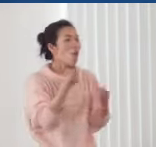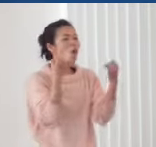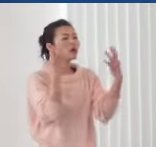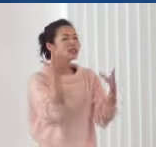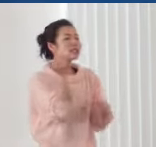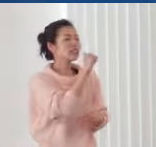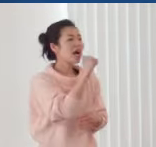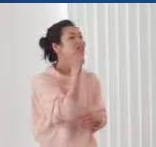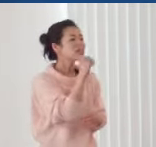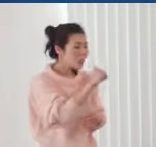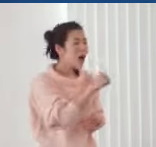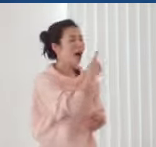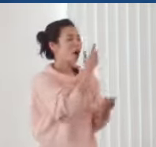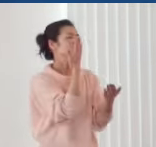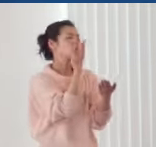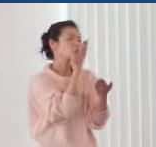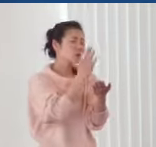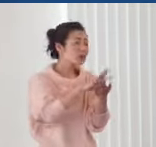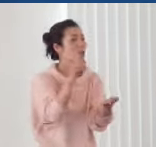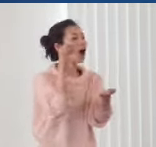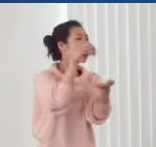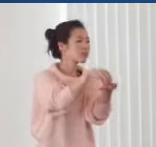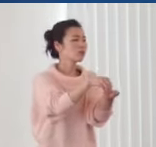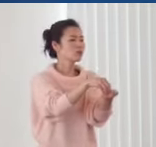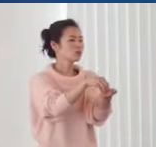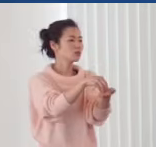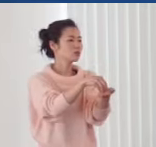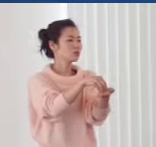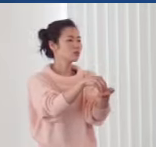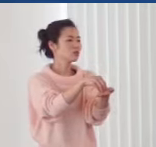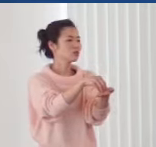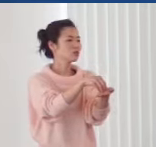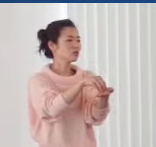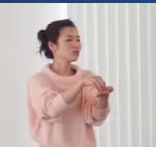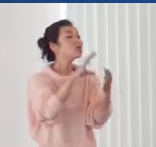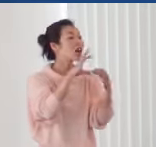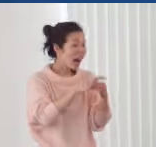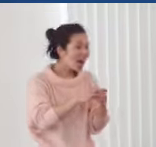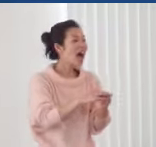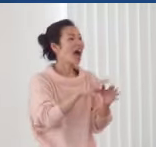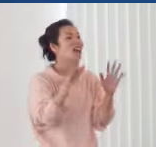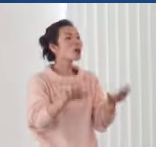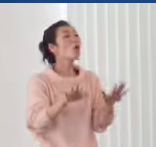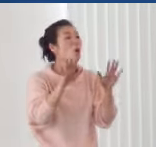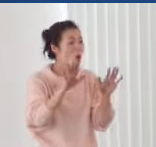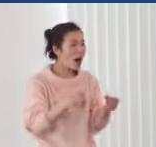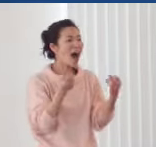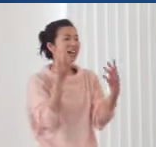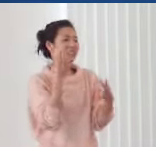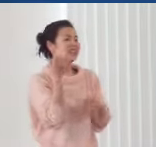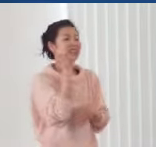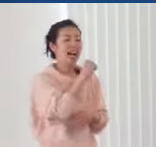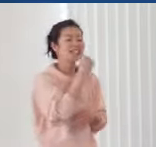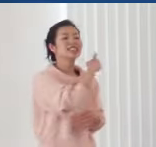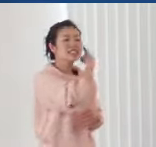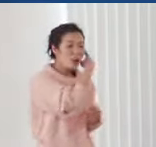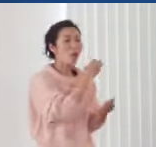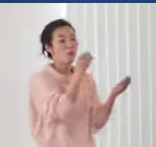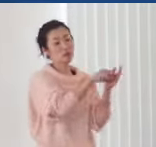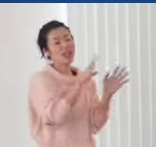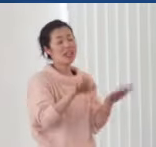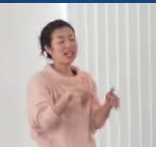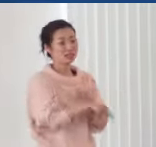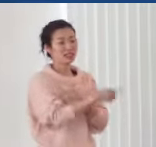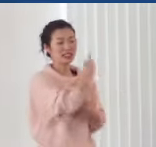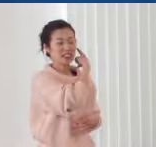ですが新共同訳を訳した人は美しいという言葉を省いちゃったんですね。まあ、時義に、かなうっていうこと